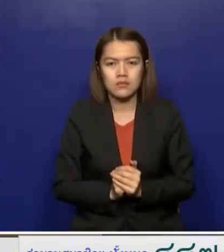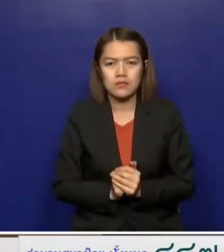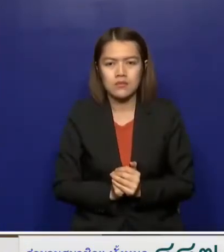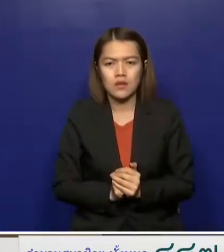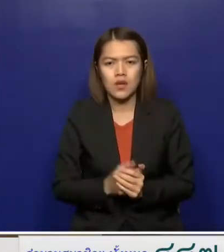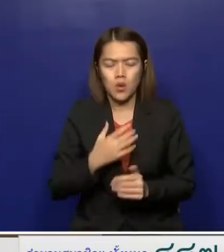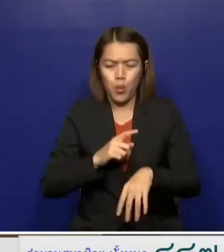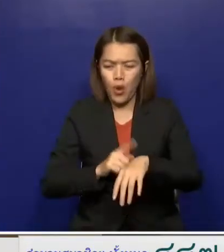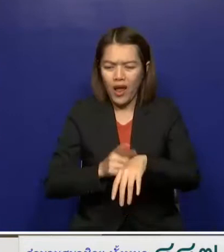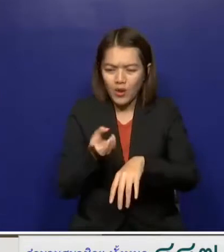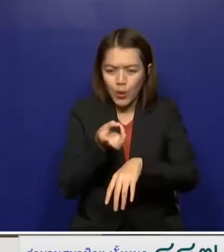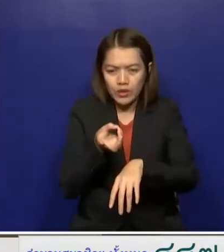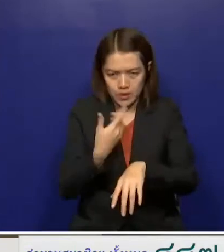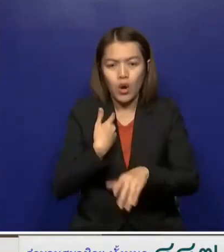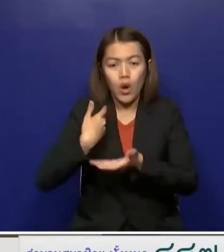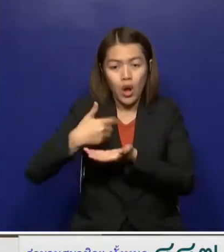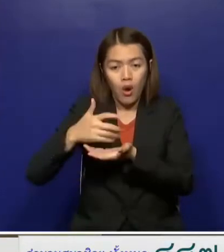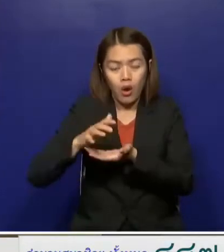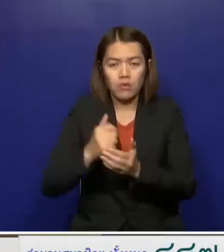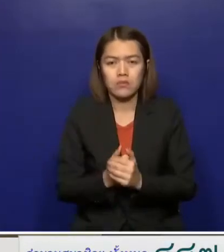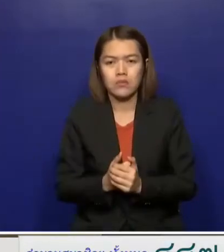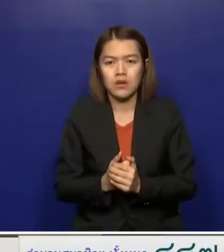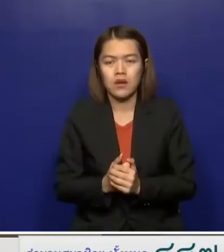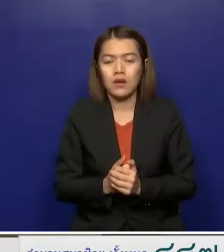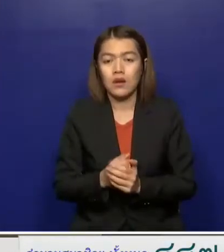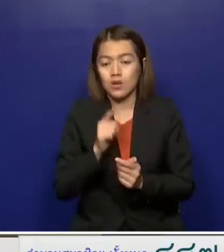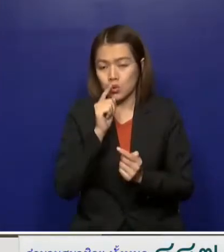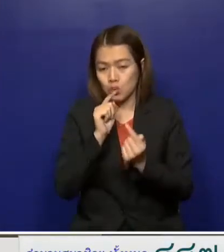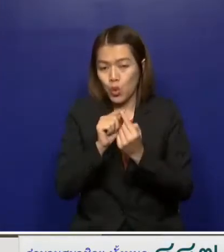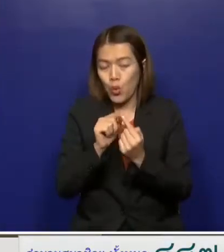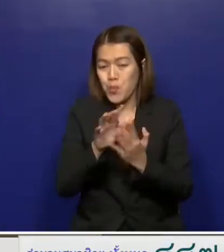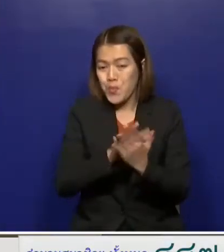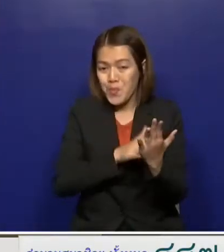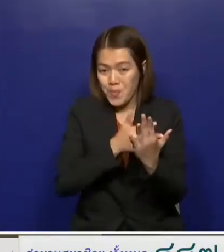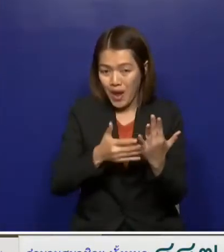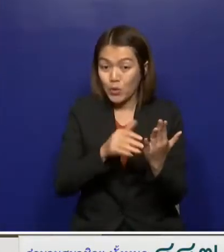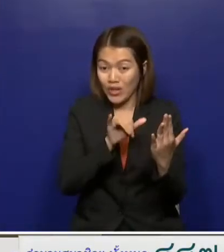ามีเวลาน้อยจะใช่เวลาน้อยพูดถเรื่หกการทเป็ยตศาต์ทานครับ